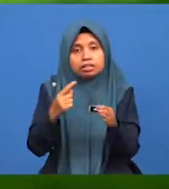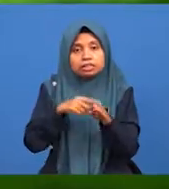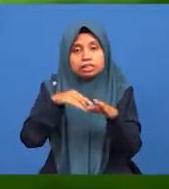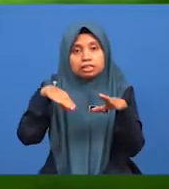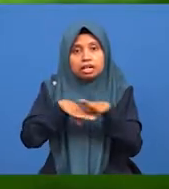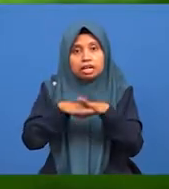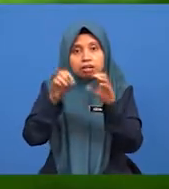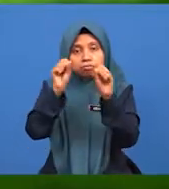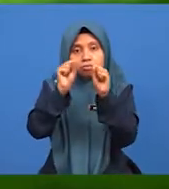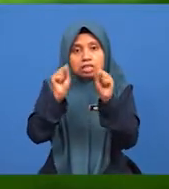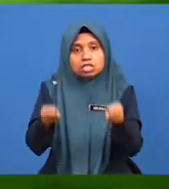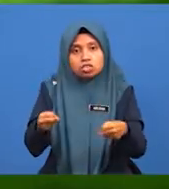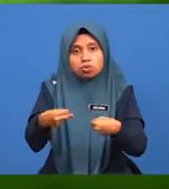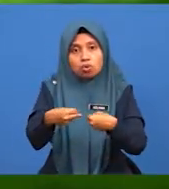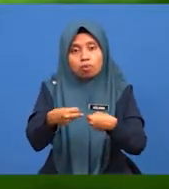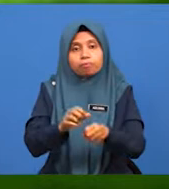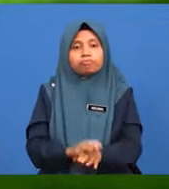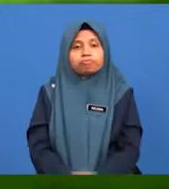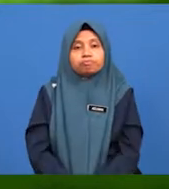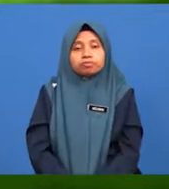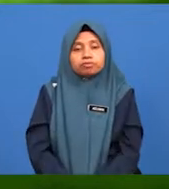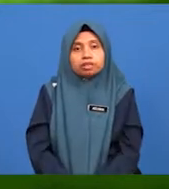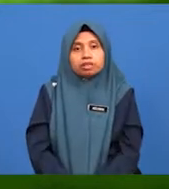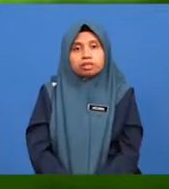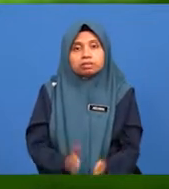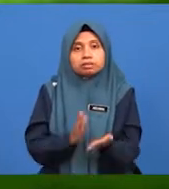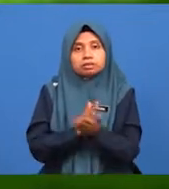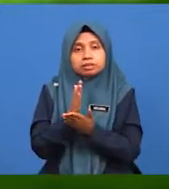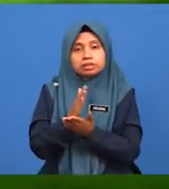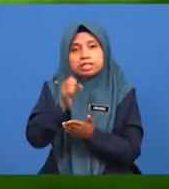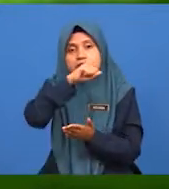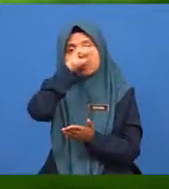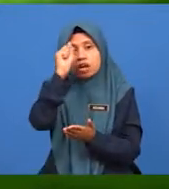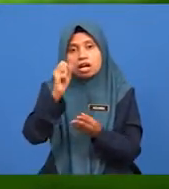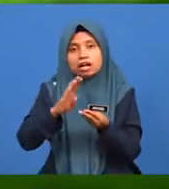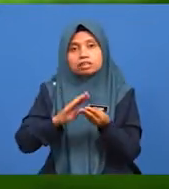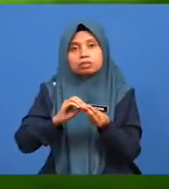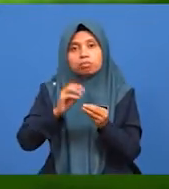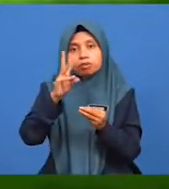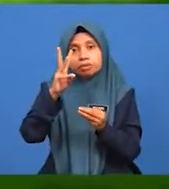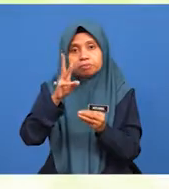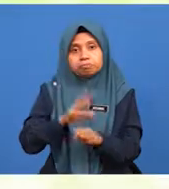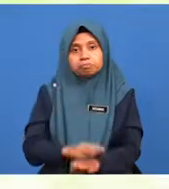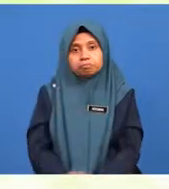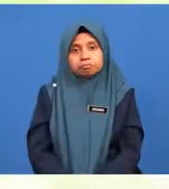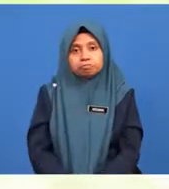Bagus, murid-murid memang bijak. Seterusnya, soalan yang keenam.